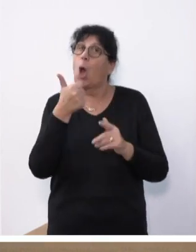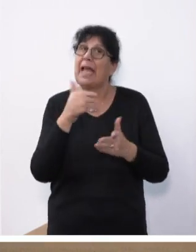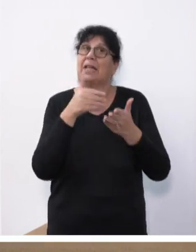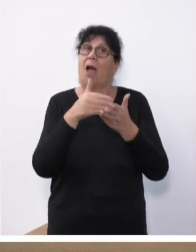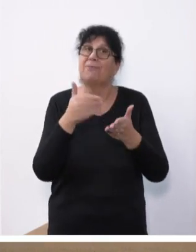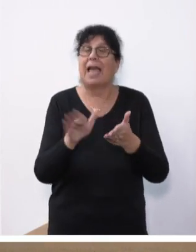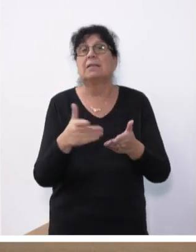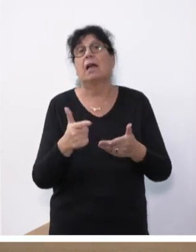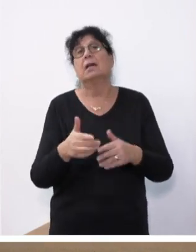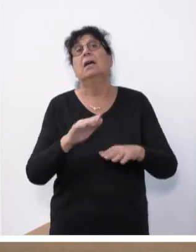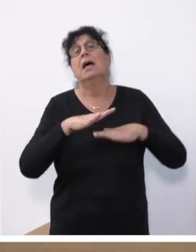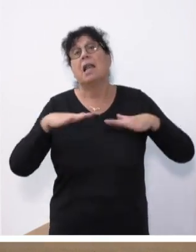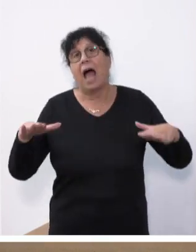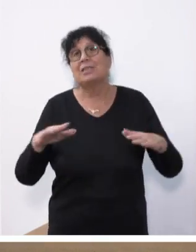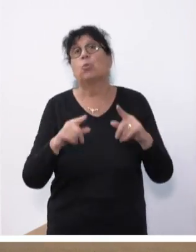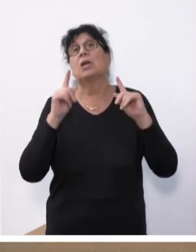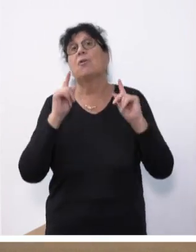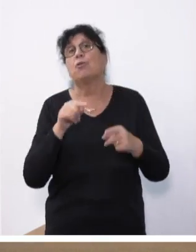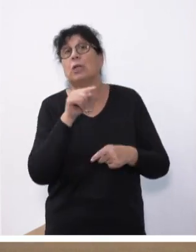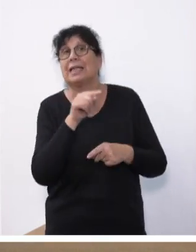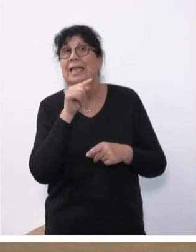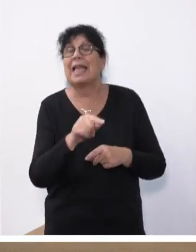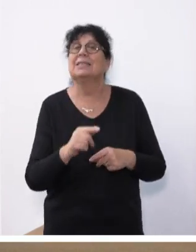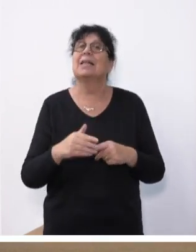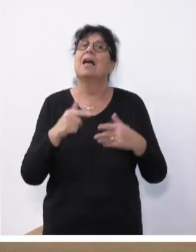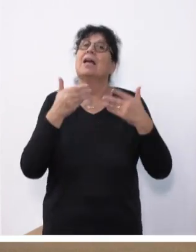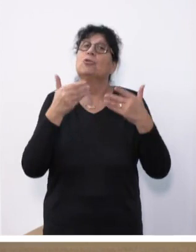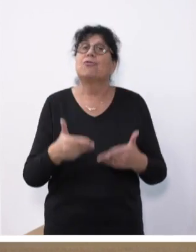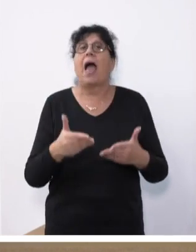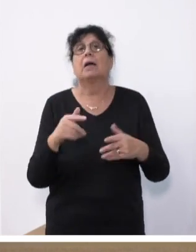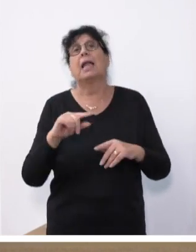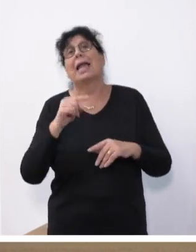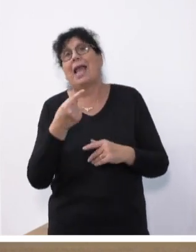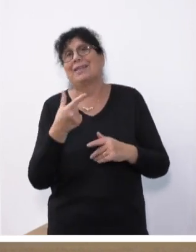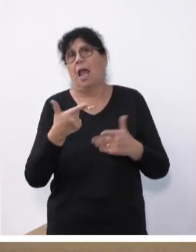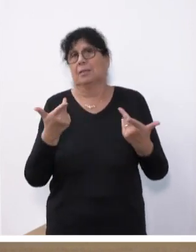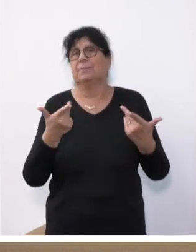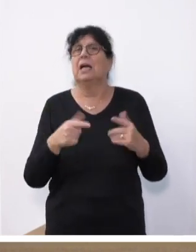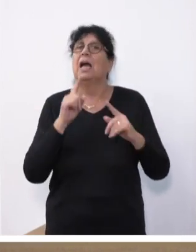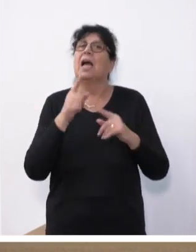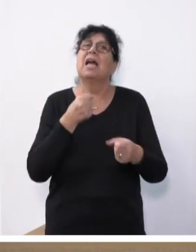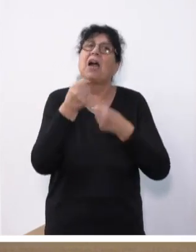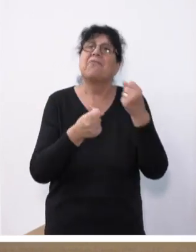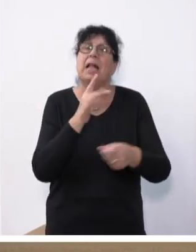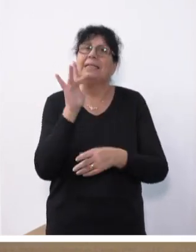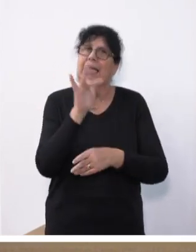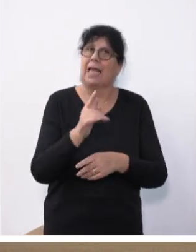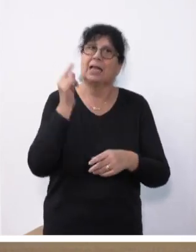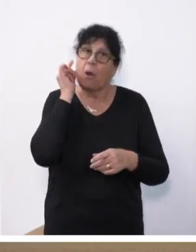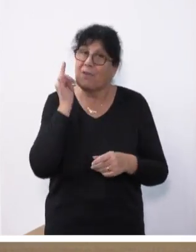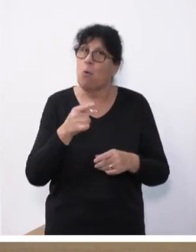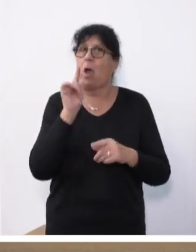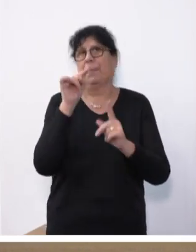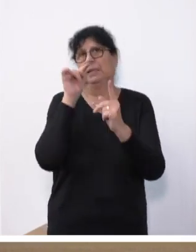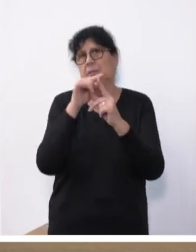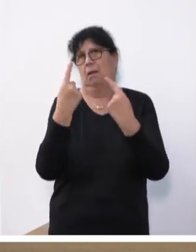zur Betonierung des woken linken Geschlechter- und Gender-Ideologie. Es wird von Gewalt gegen Frau geredet, aber das Ziel ist ein völlig